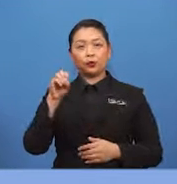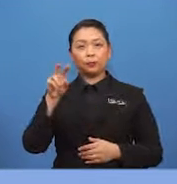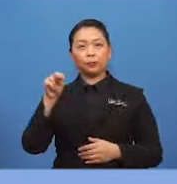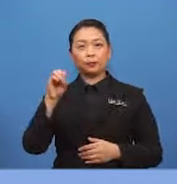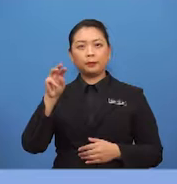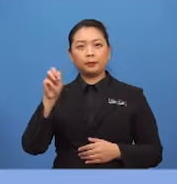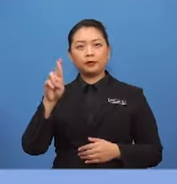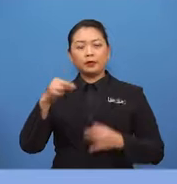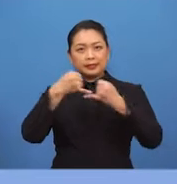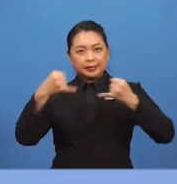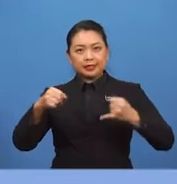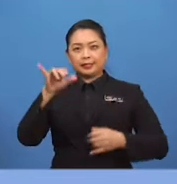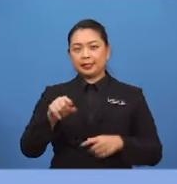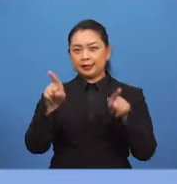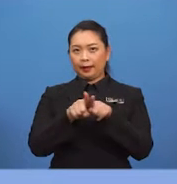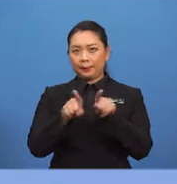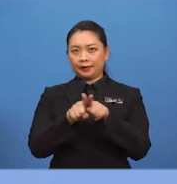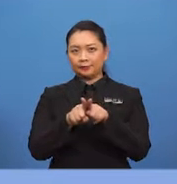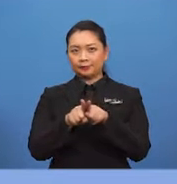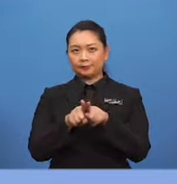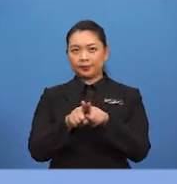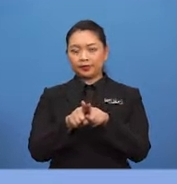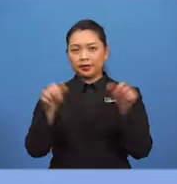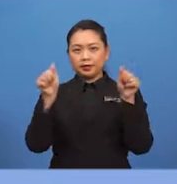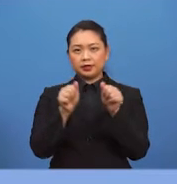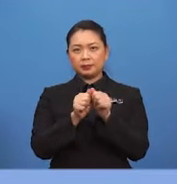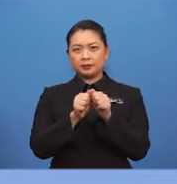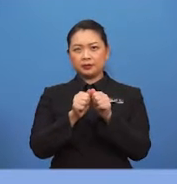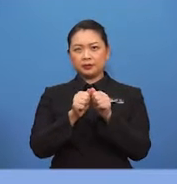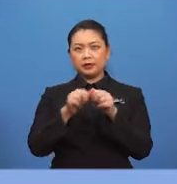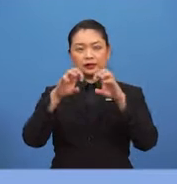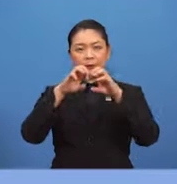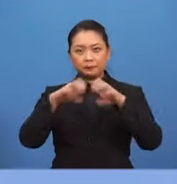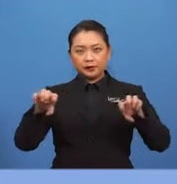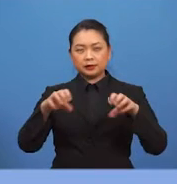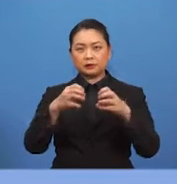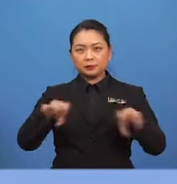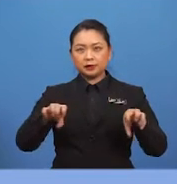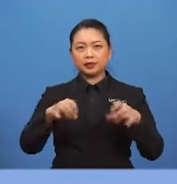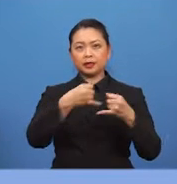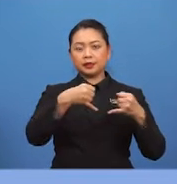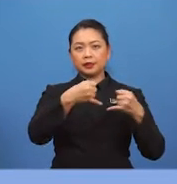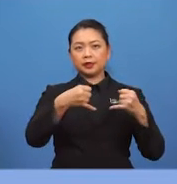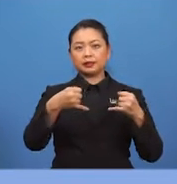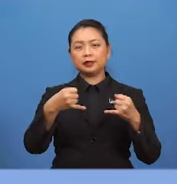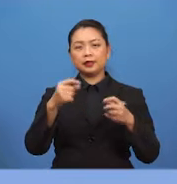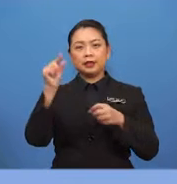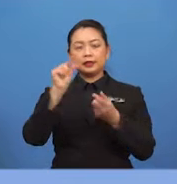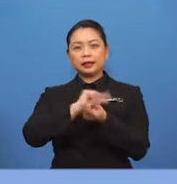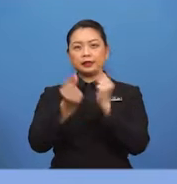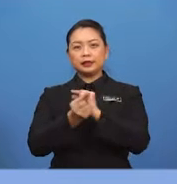melibatkan monomer jenis yang sama dengan pemecahan ikatan ganda